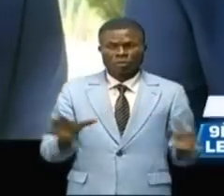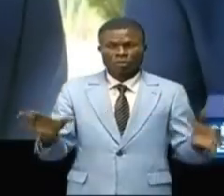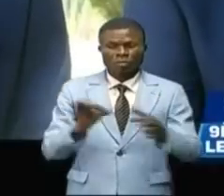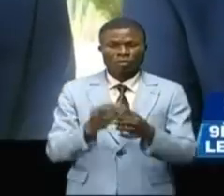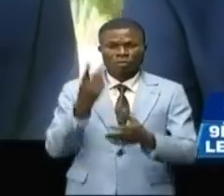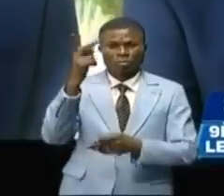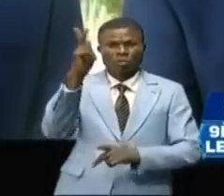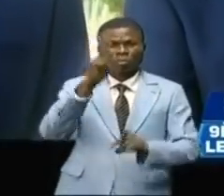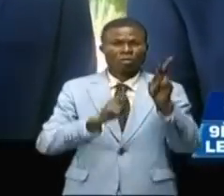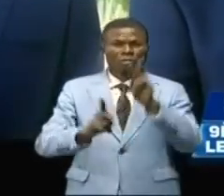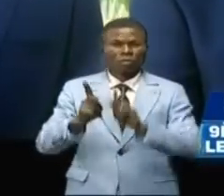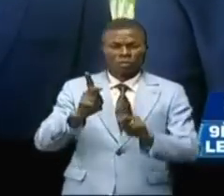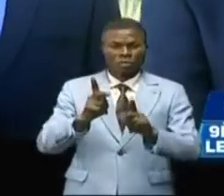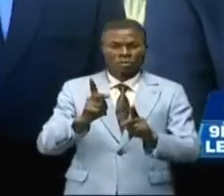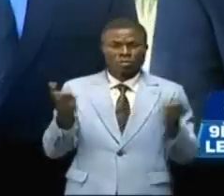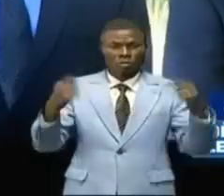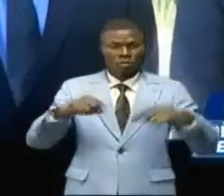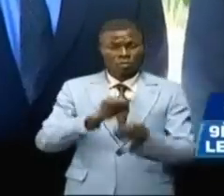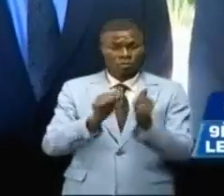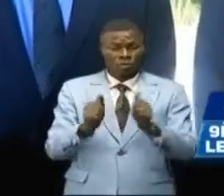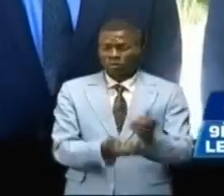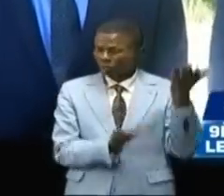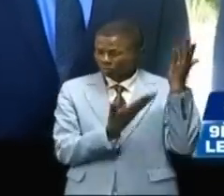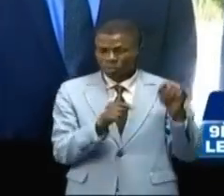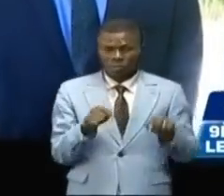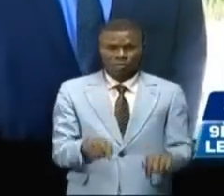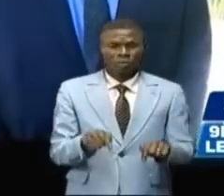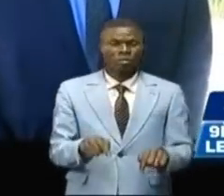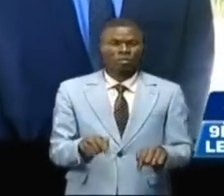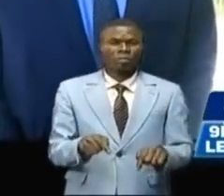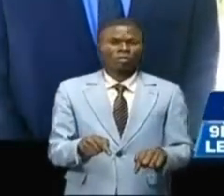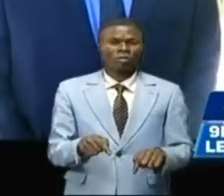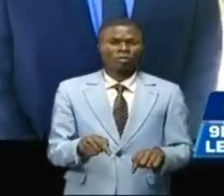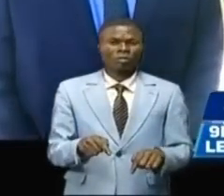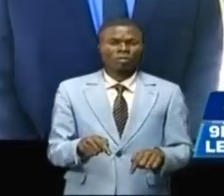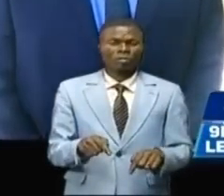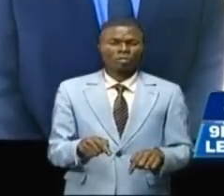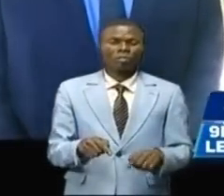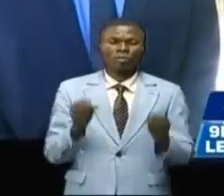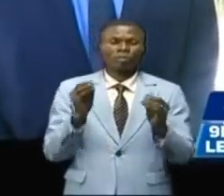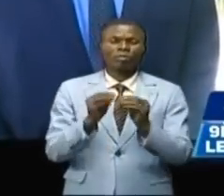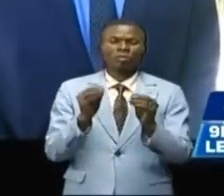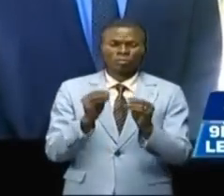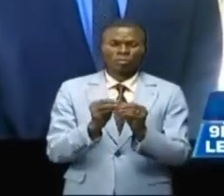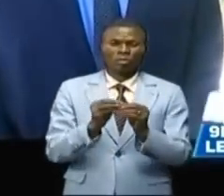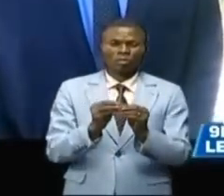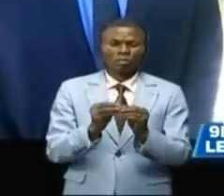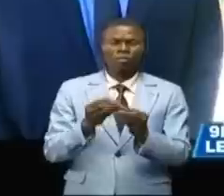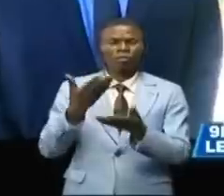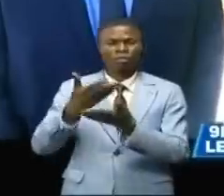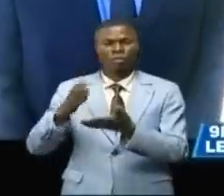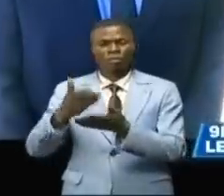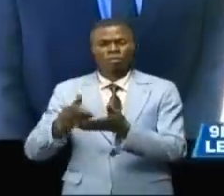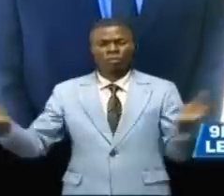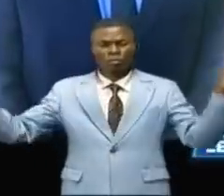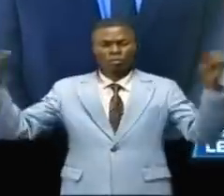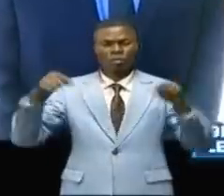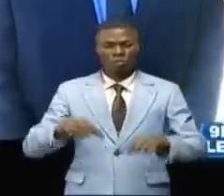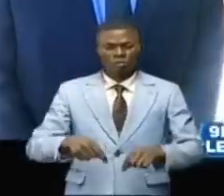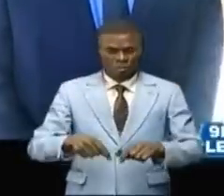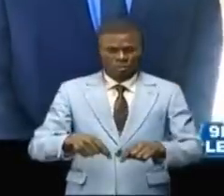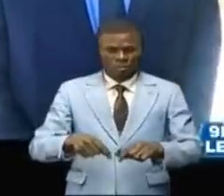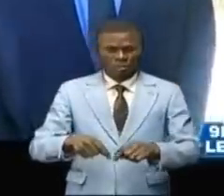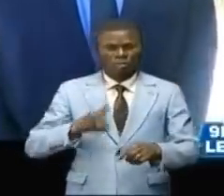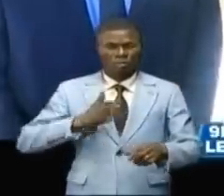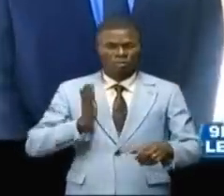deux peuples, lorsqu'il y a un événement de cette ampleur-là, que nous venions partager avec